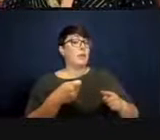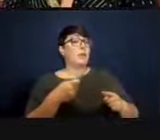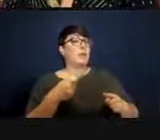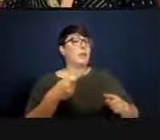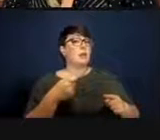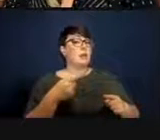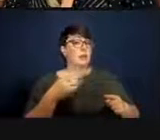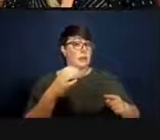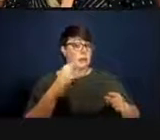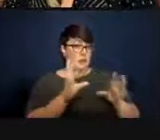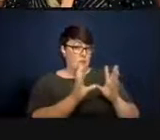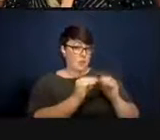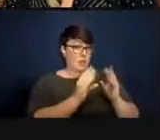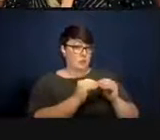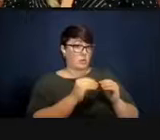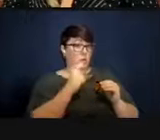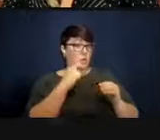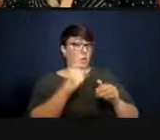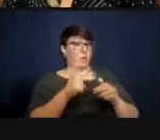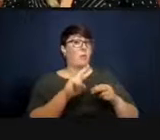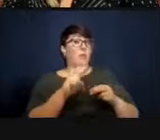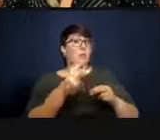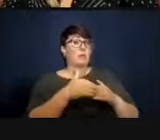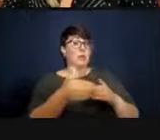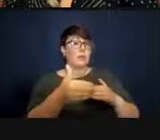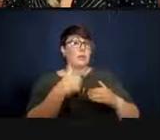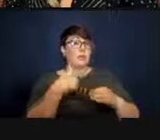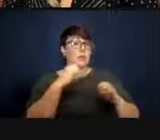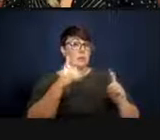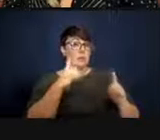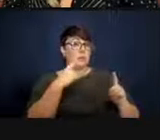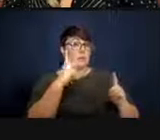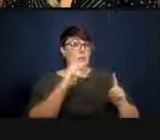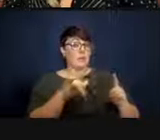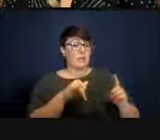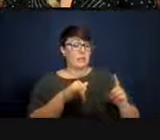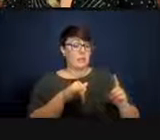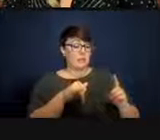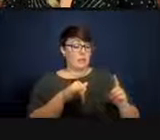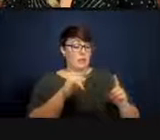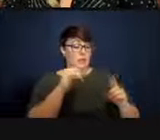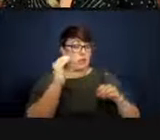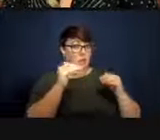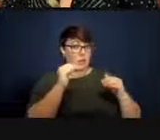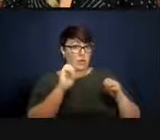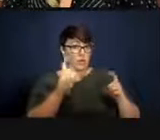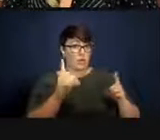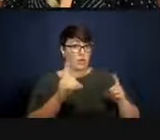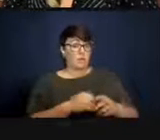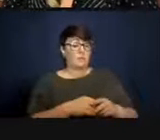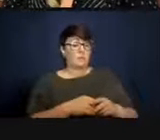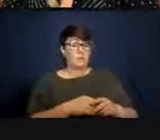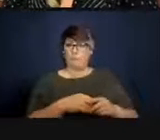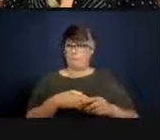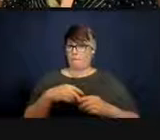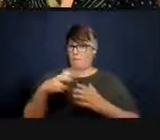هذا بالنسبة طبعا لقبول التمويل من مقاطعة كنتاكي.